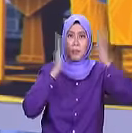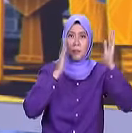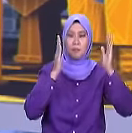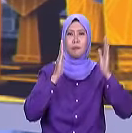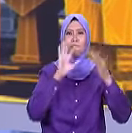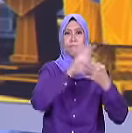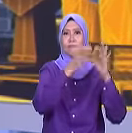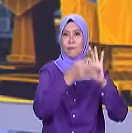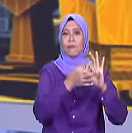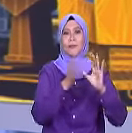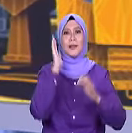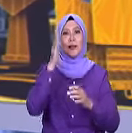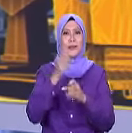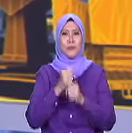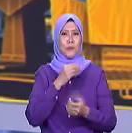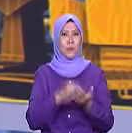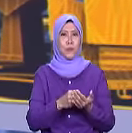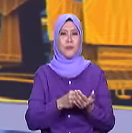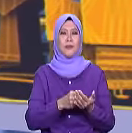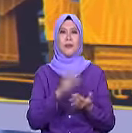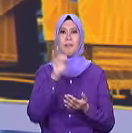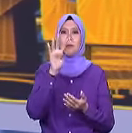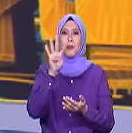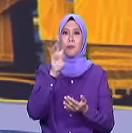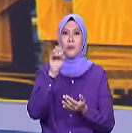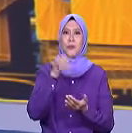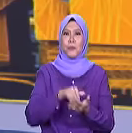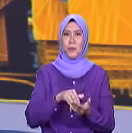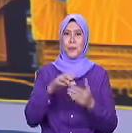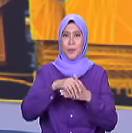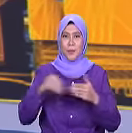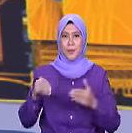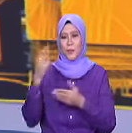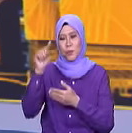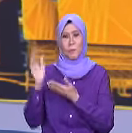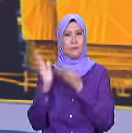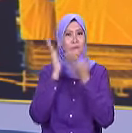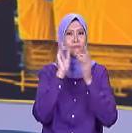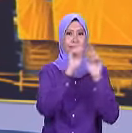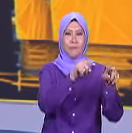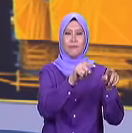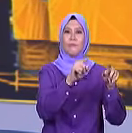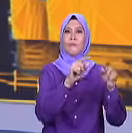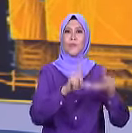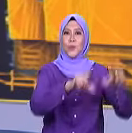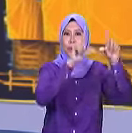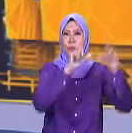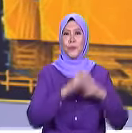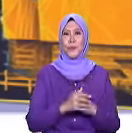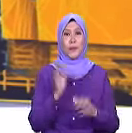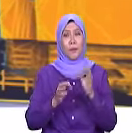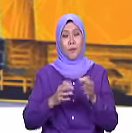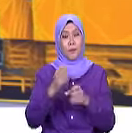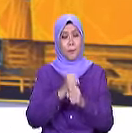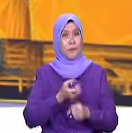temasya itu menerima insentif khas berjumlah RM40,000 untuk dibawa ke Tokyo. Namun sekiranya mereka membawa